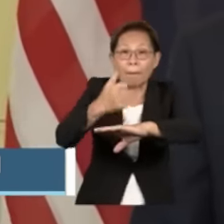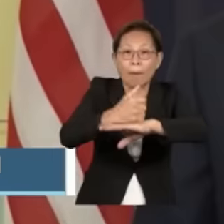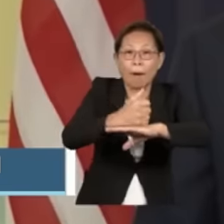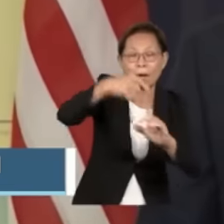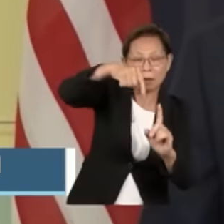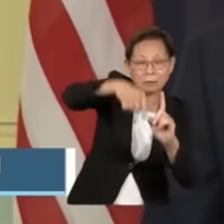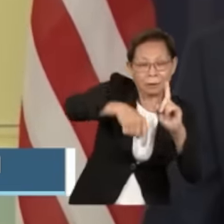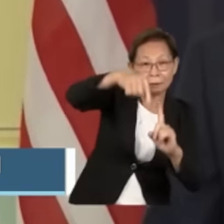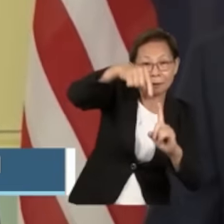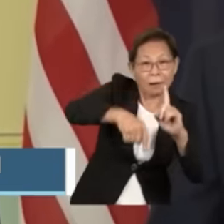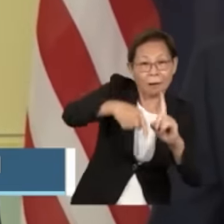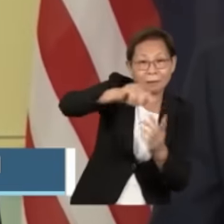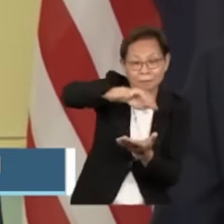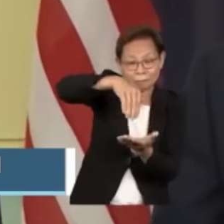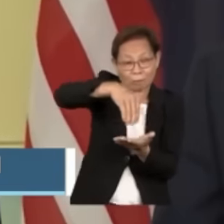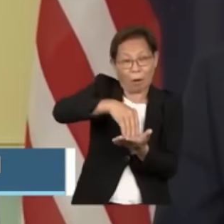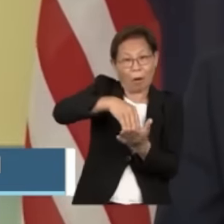data